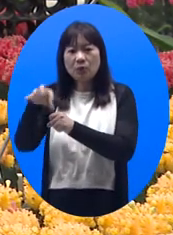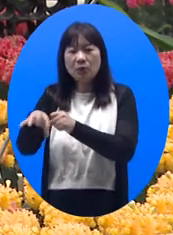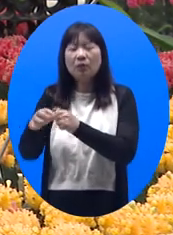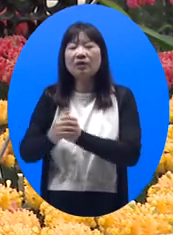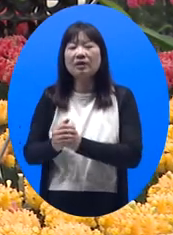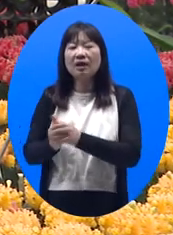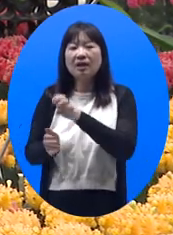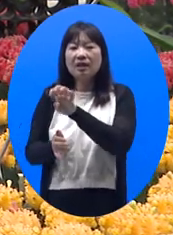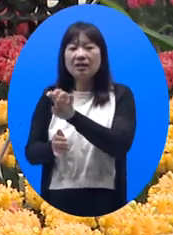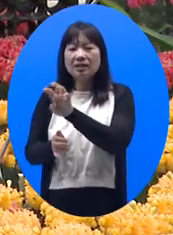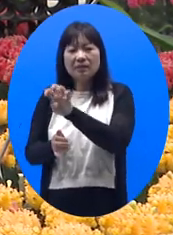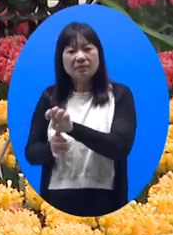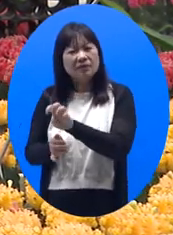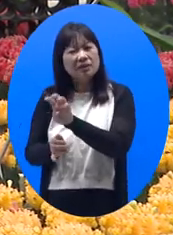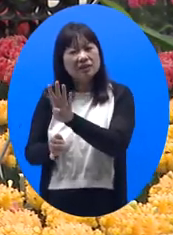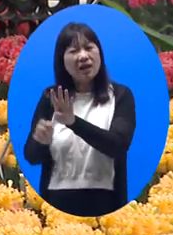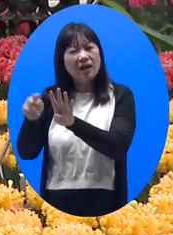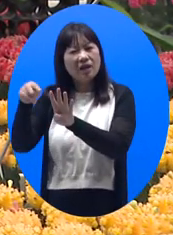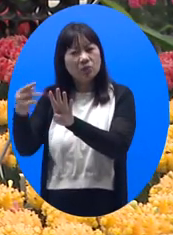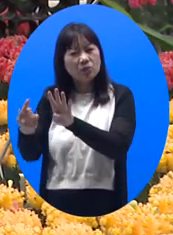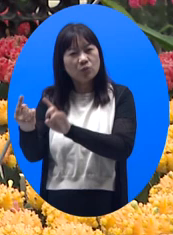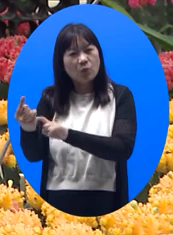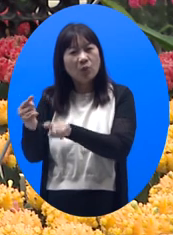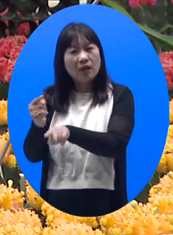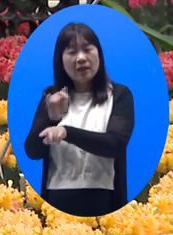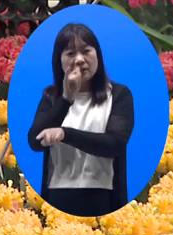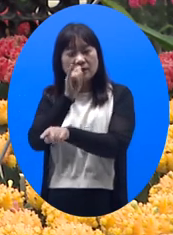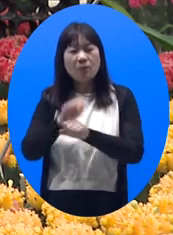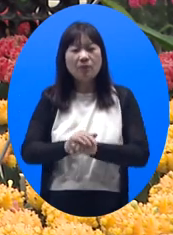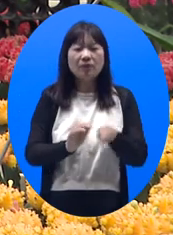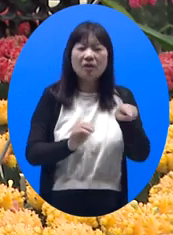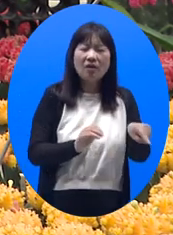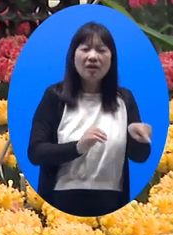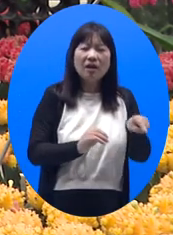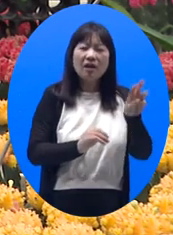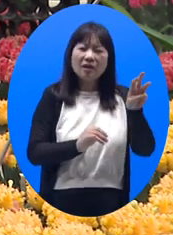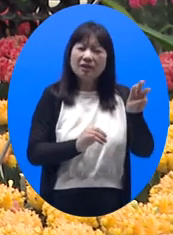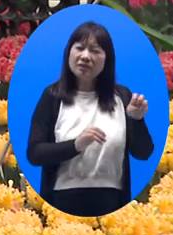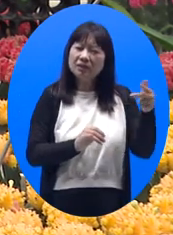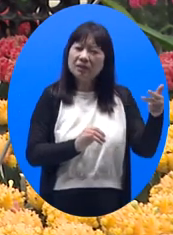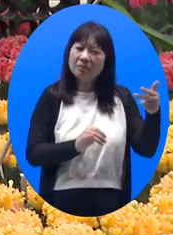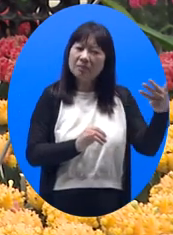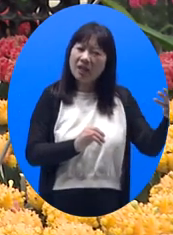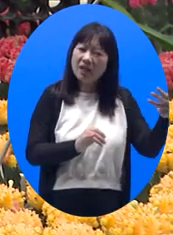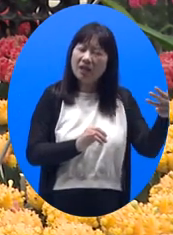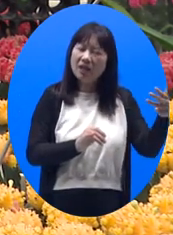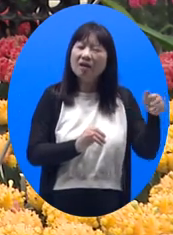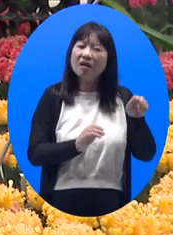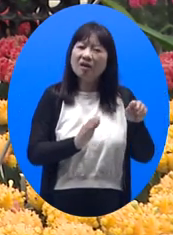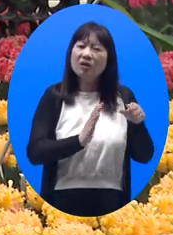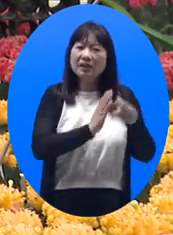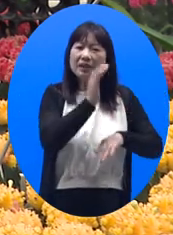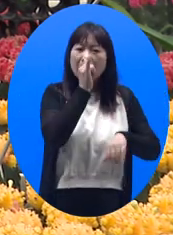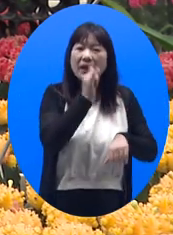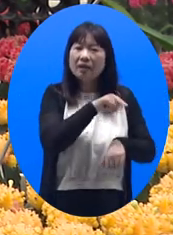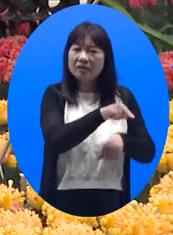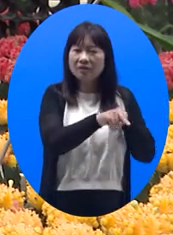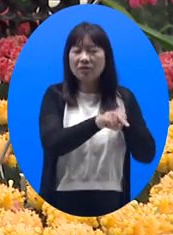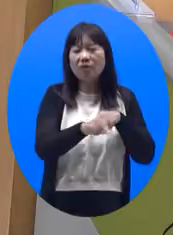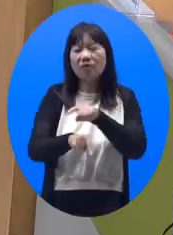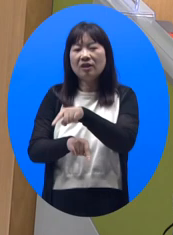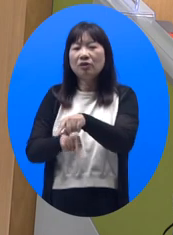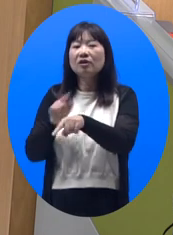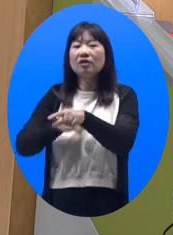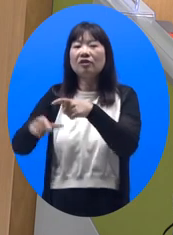환기팬만 사용한 곳의 비닐하우스의 온도가 37에서 8도쯤 되는 것과 비교해 보면 이곳이 2, 3도 더 시원한 것을 확인할 수